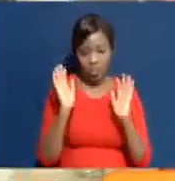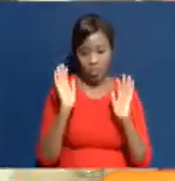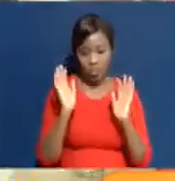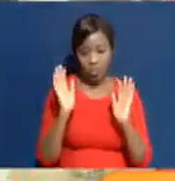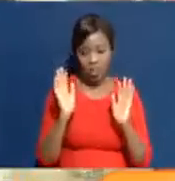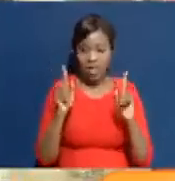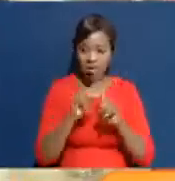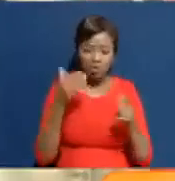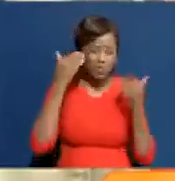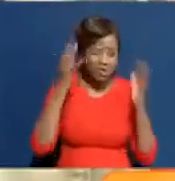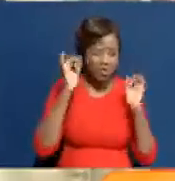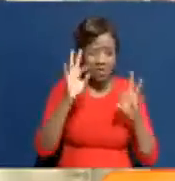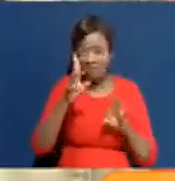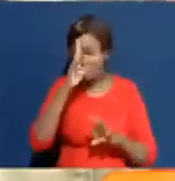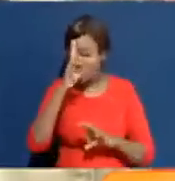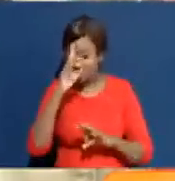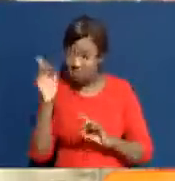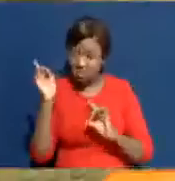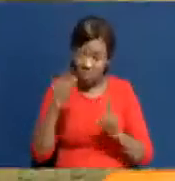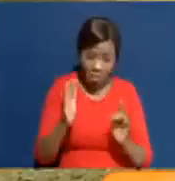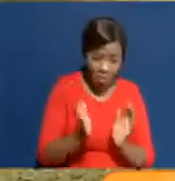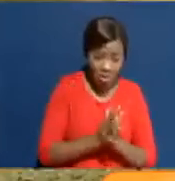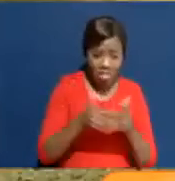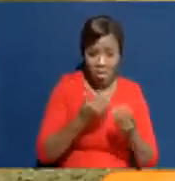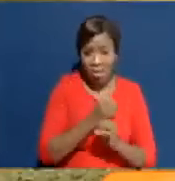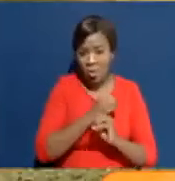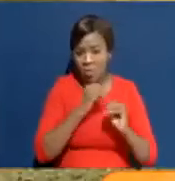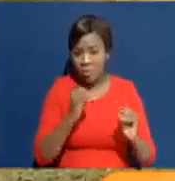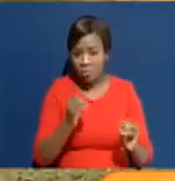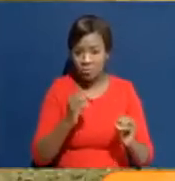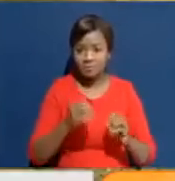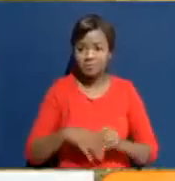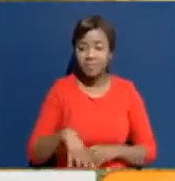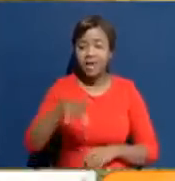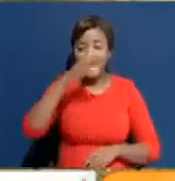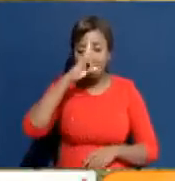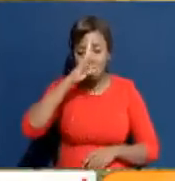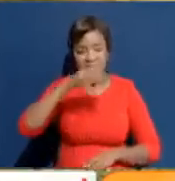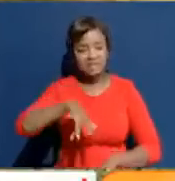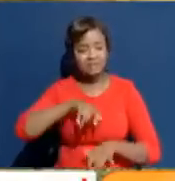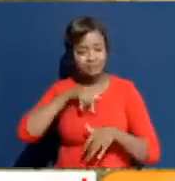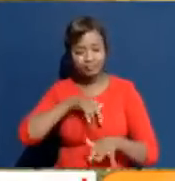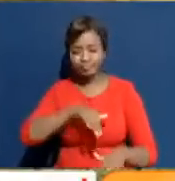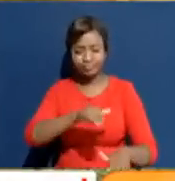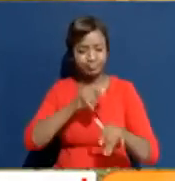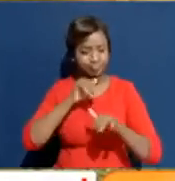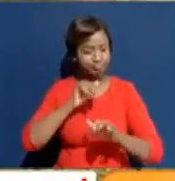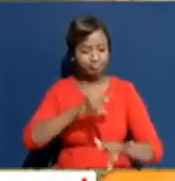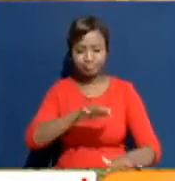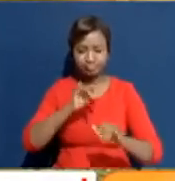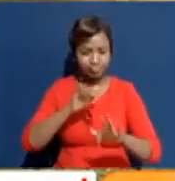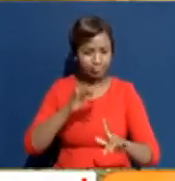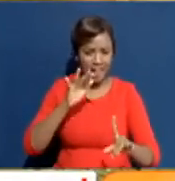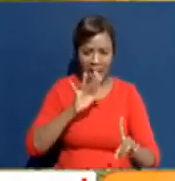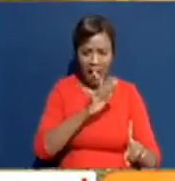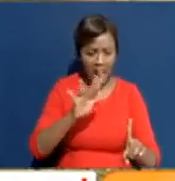Na hatujui kama askari alipeleka ama hakupeleka huko. Maskari akafukuza yeye paka hawa paka kwa mtoni kabisa.